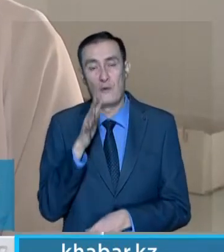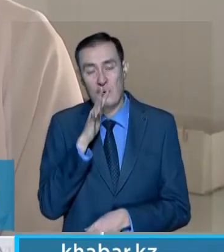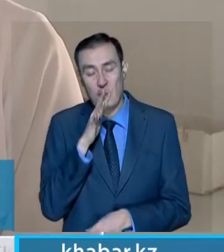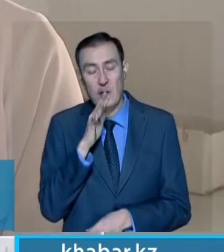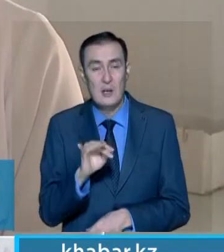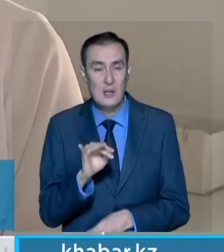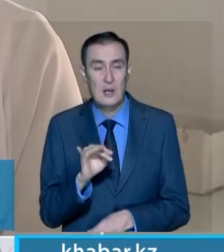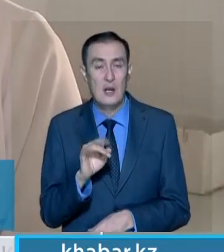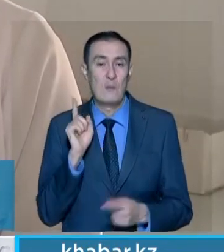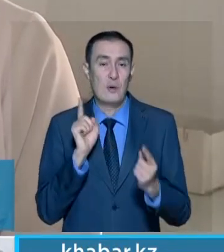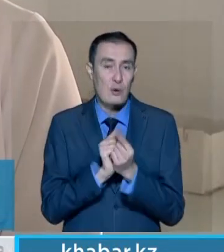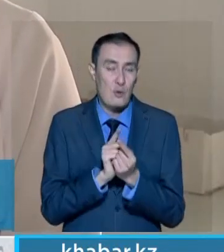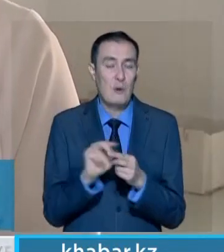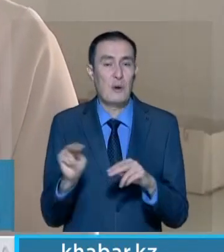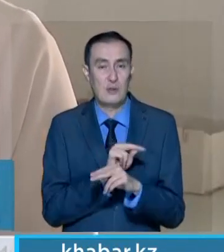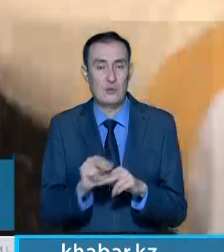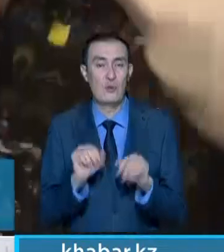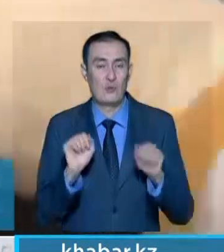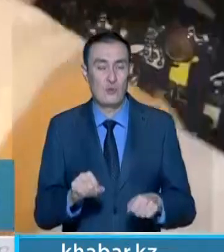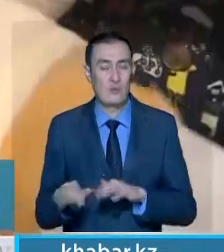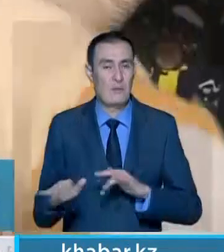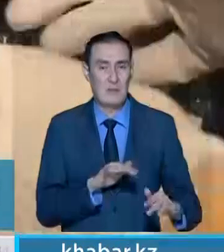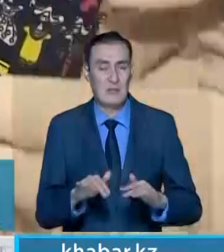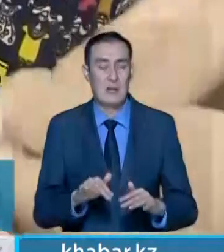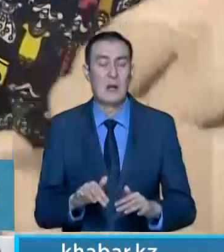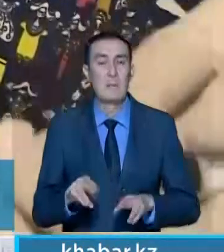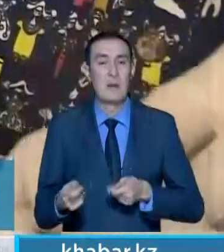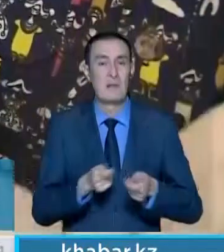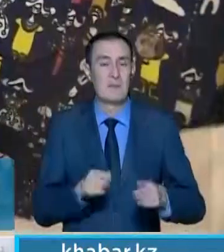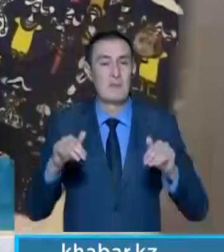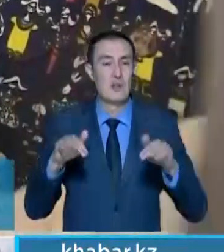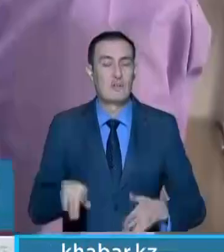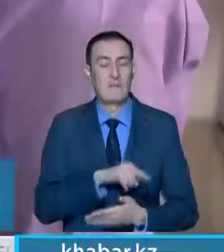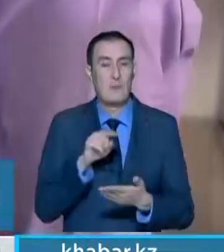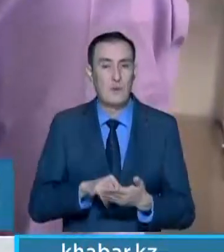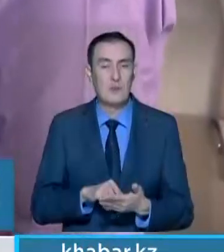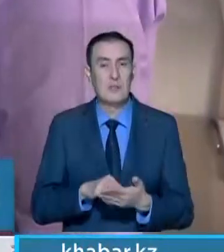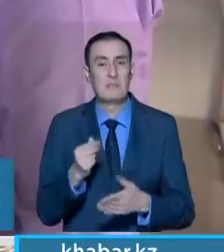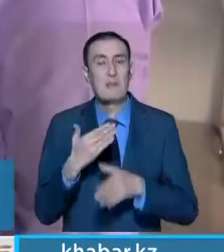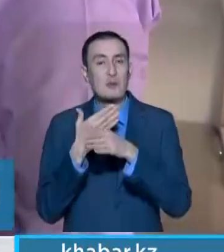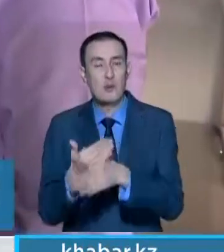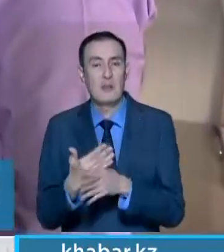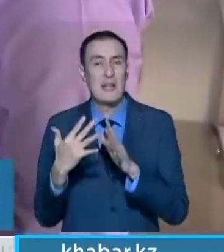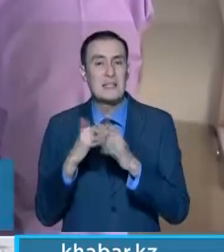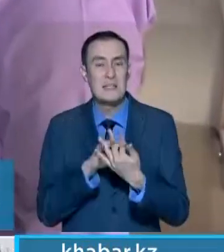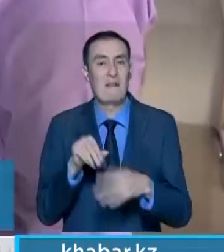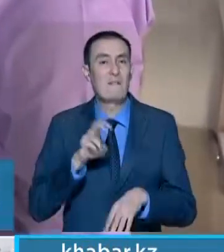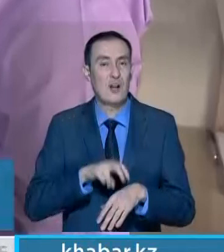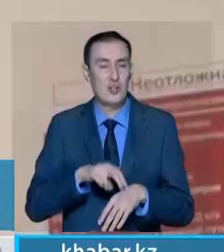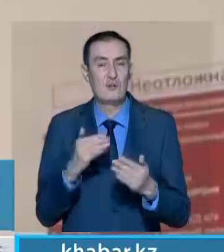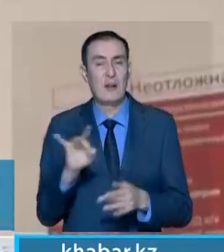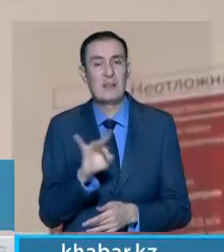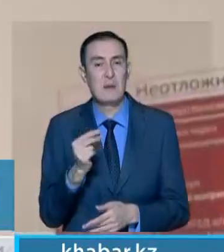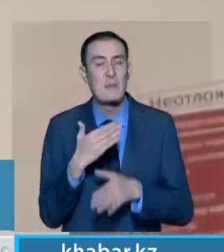и приемы, и процедуры могут проводить здесь. Уже на уровне правительства решается вопрос с подъемными для сельских врачей. Сегодня